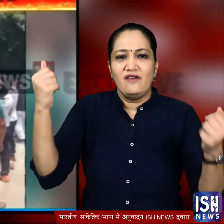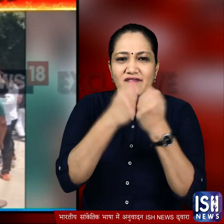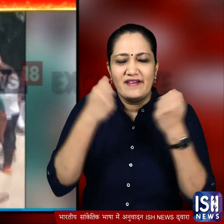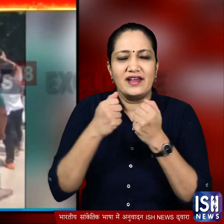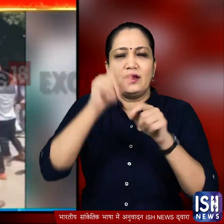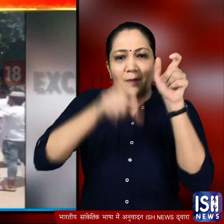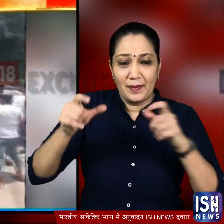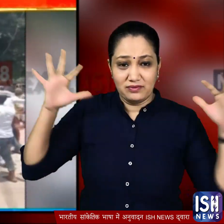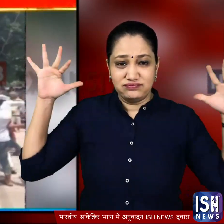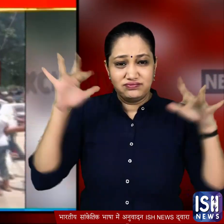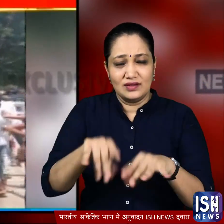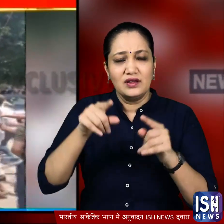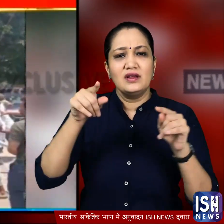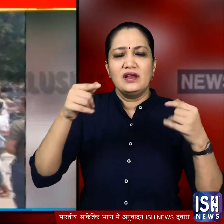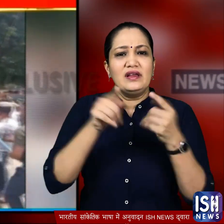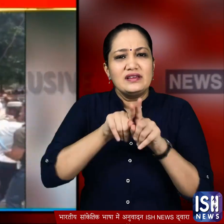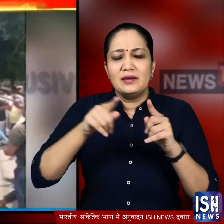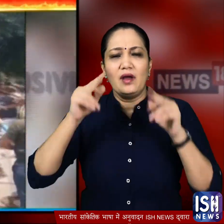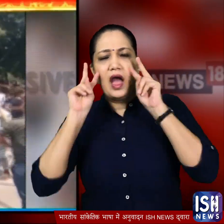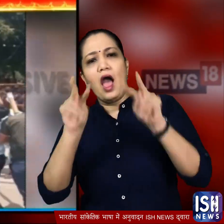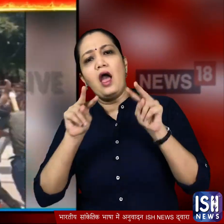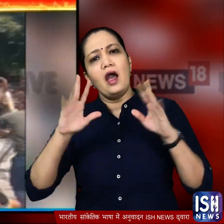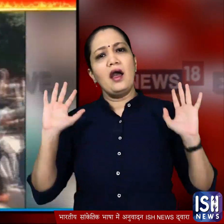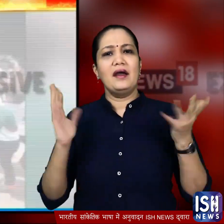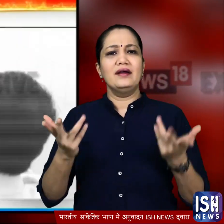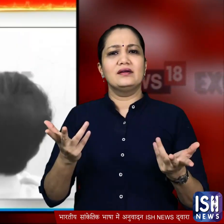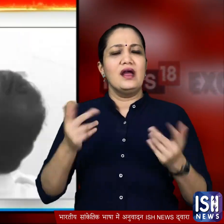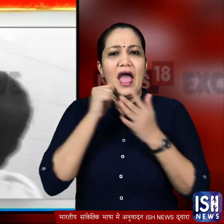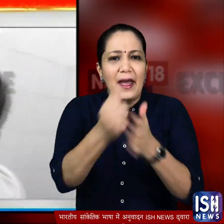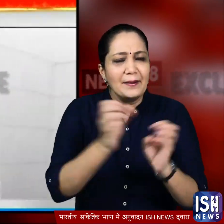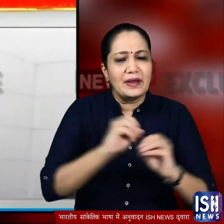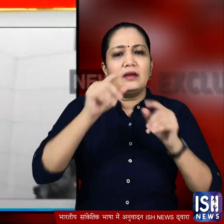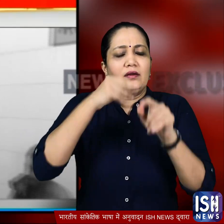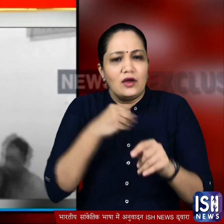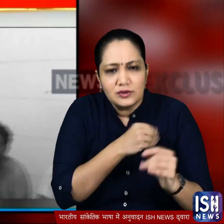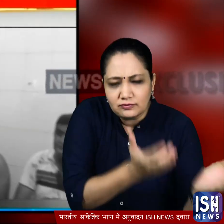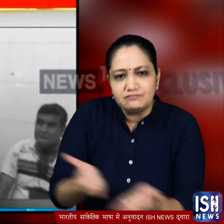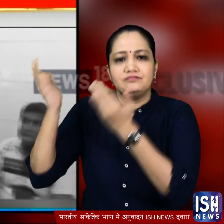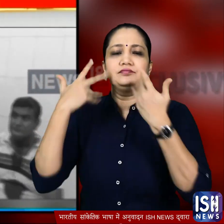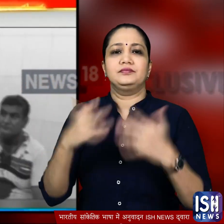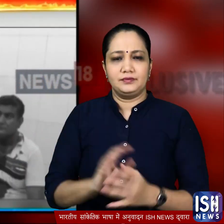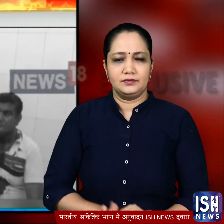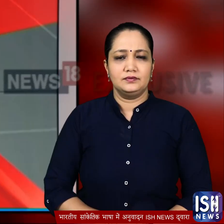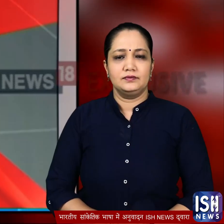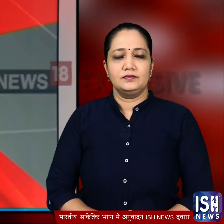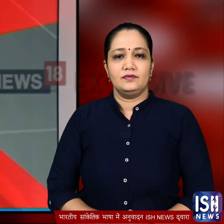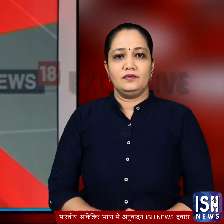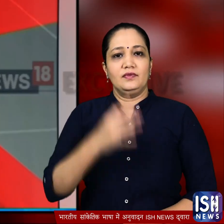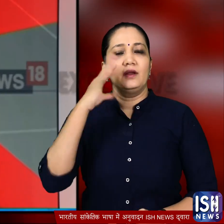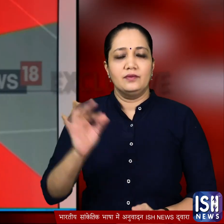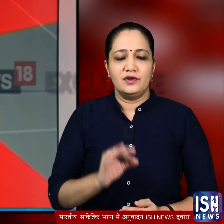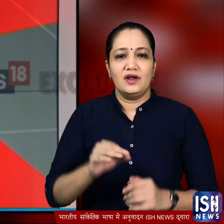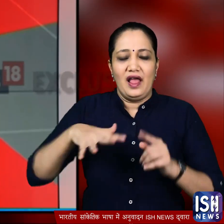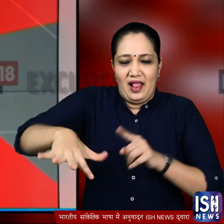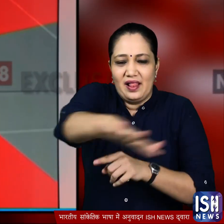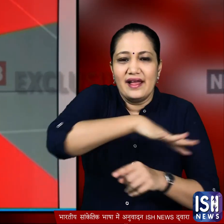के दौरान वहां जो लोग जुटे वो सिर्फ तमाशबीन बनकर सब कुछ देखते रहे। बाद में घायलों को इलाज के लिए अस्पताल ले जाया गया। सौभाग्य की